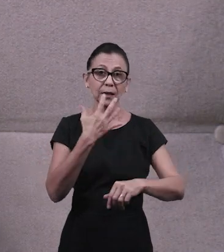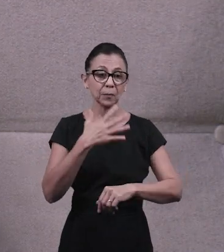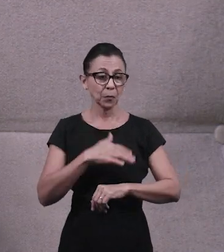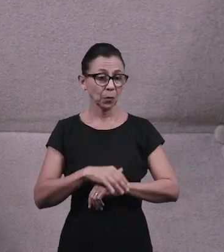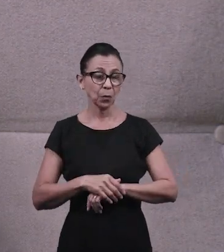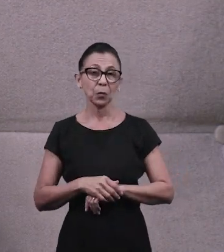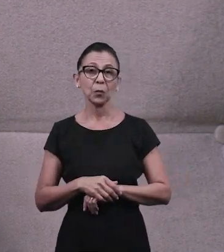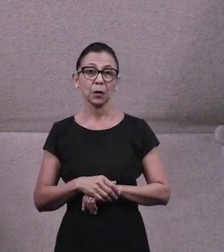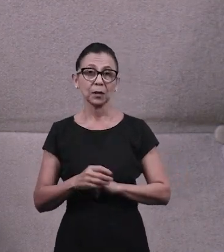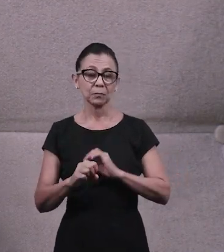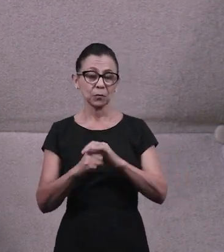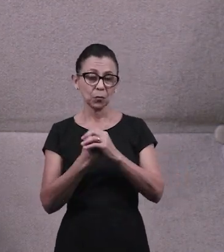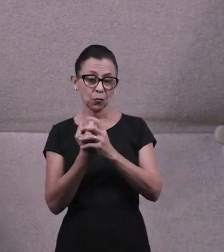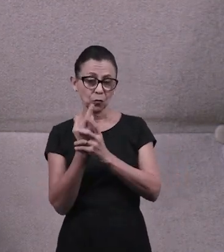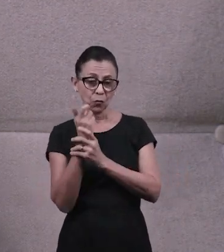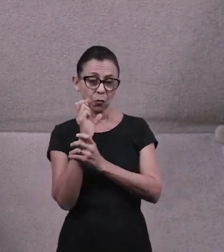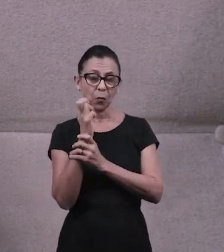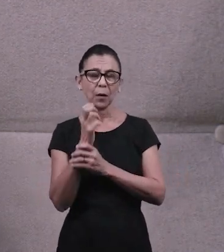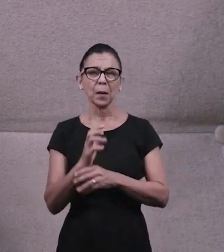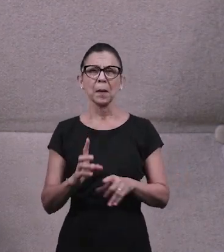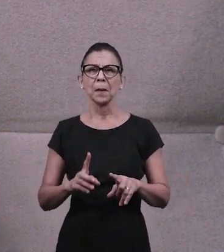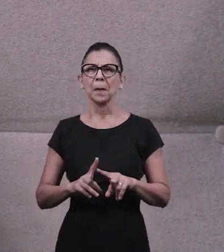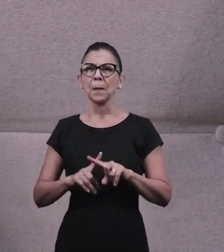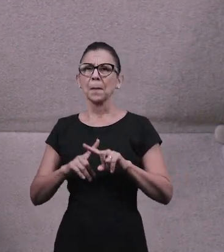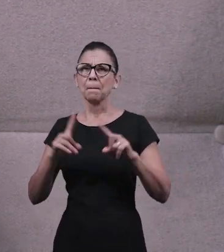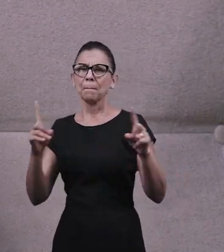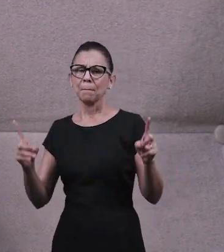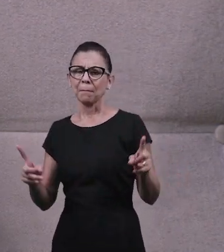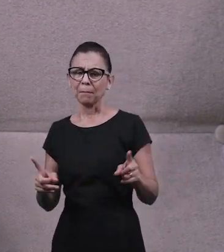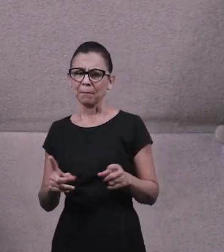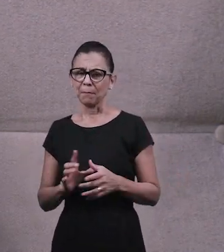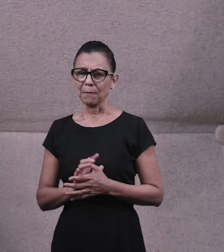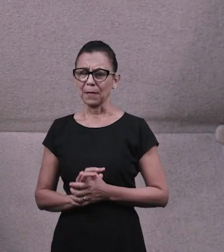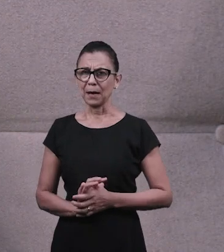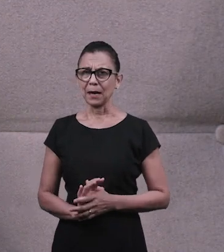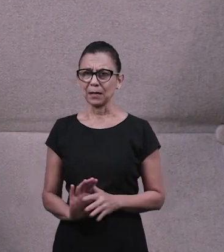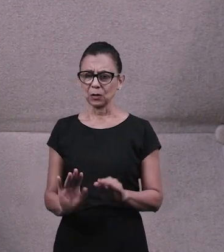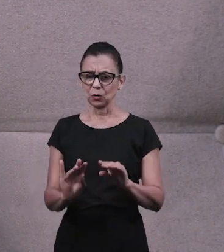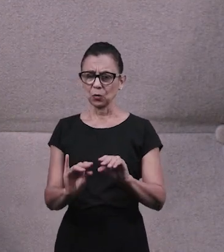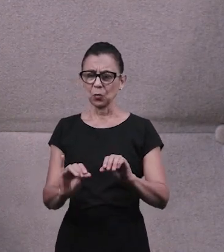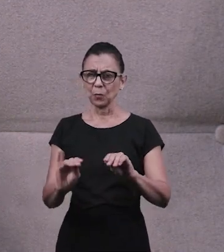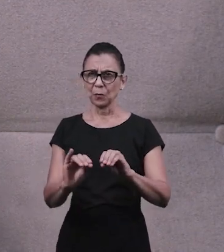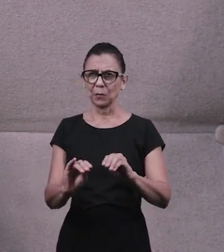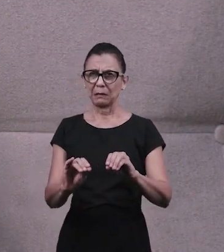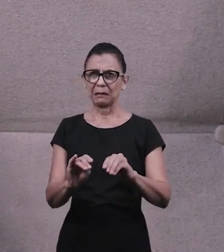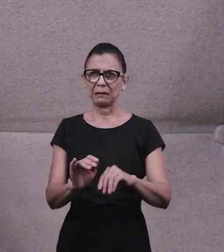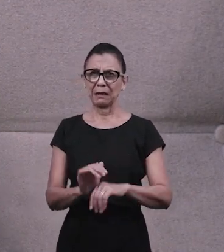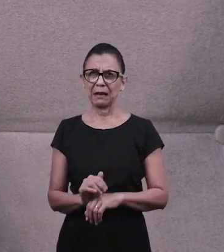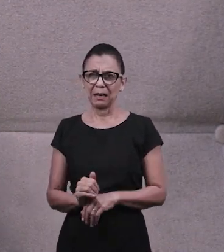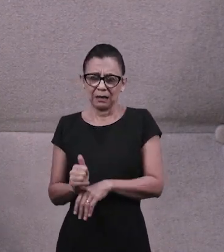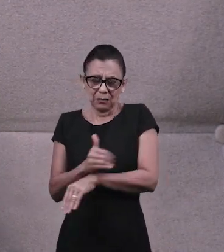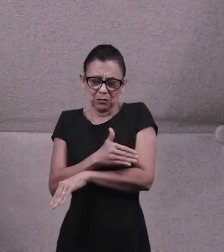chemin, dans l'endroit avec peu de terre et entre les épines, n'ont pas porté de fruits.